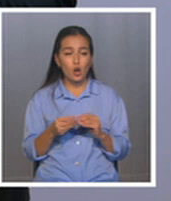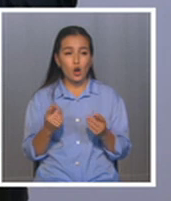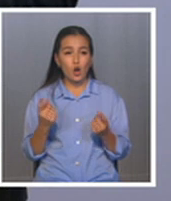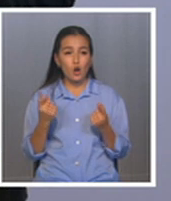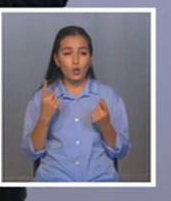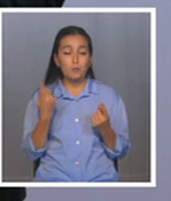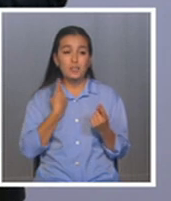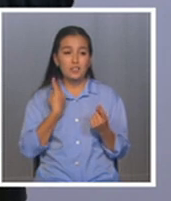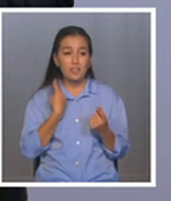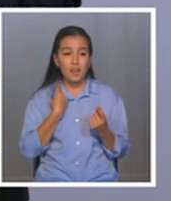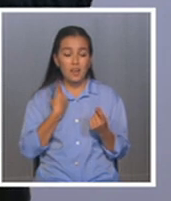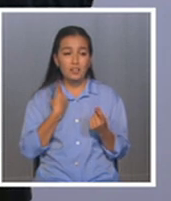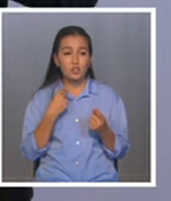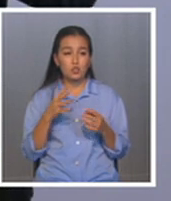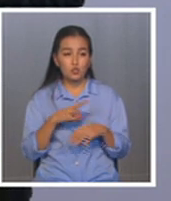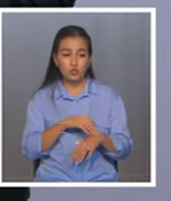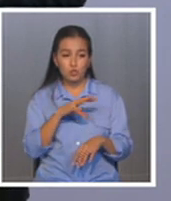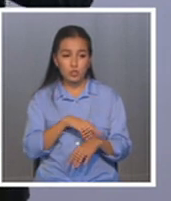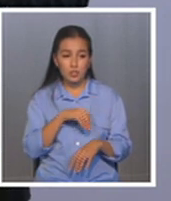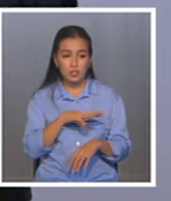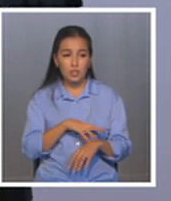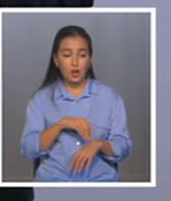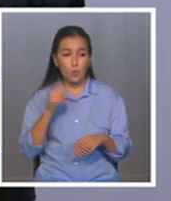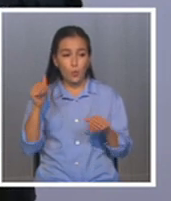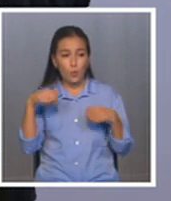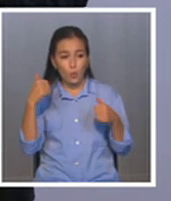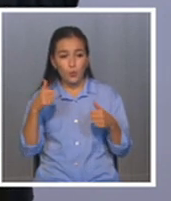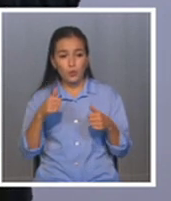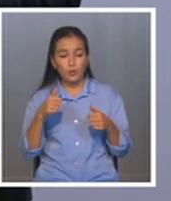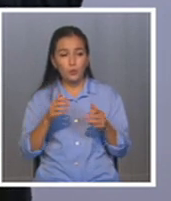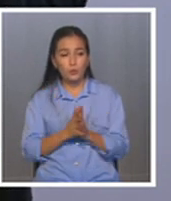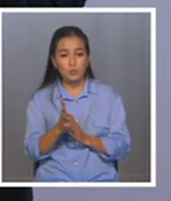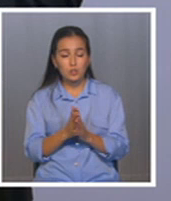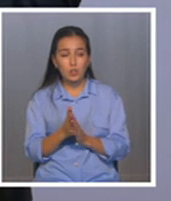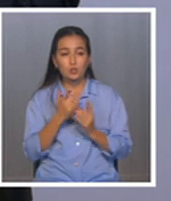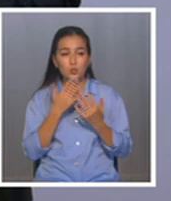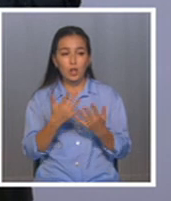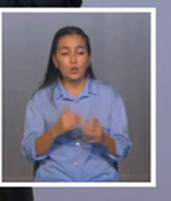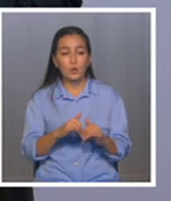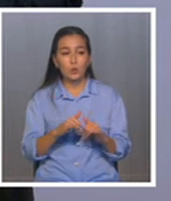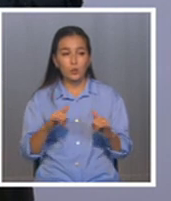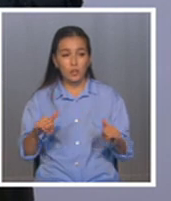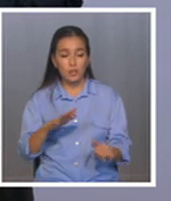Ұлыбританияда жүнгі, яғни қой өсіруге деген сұраны солғая түсті.